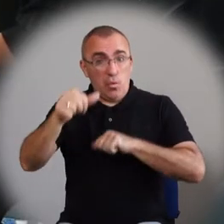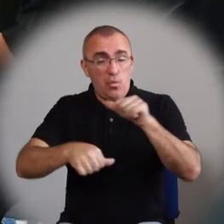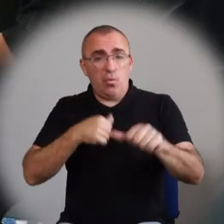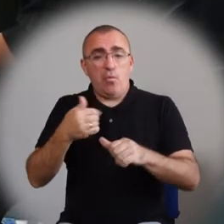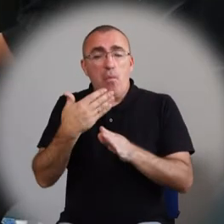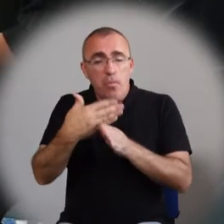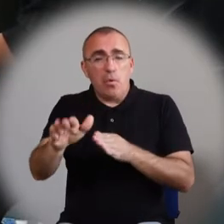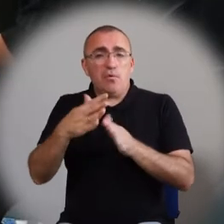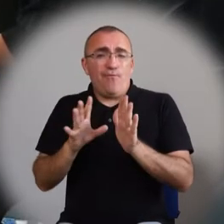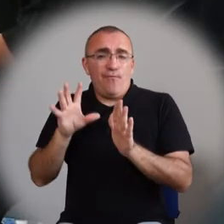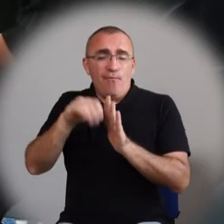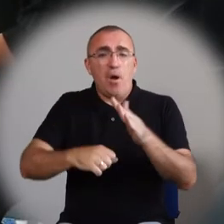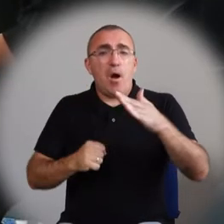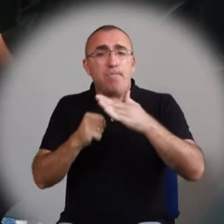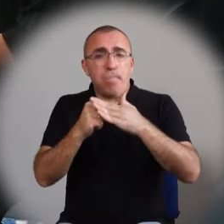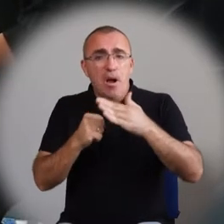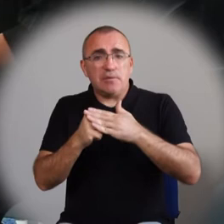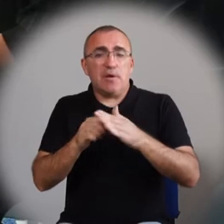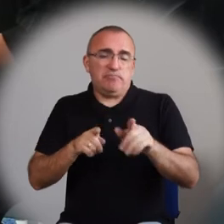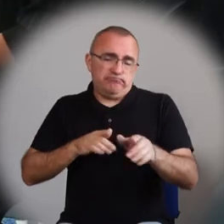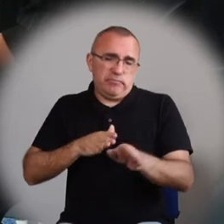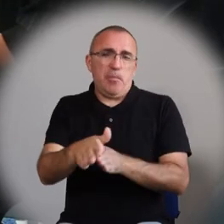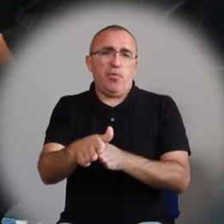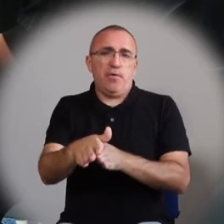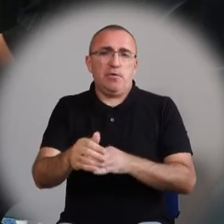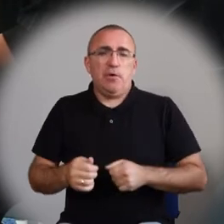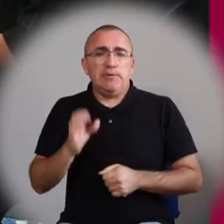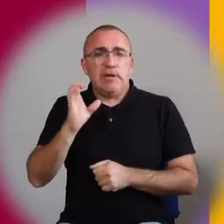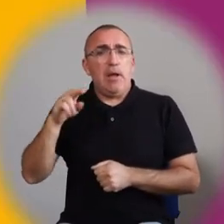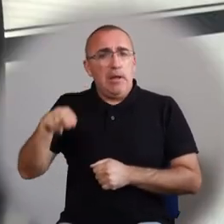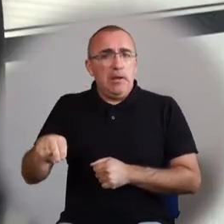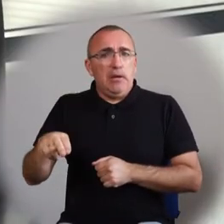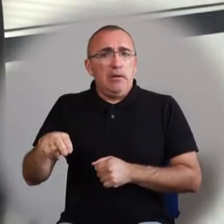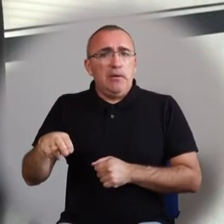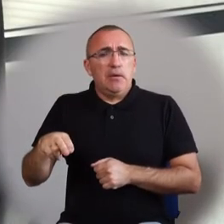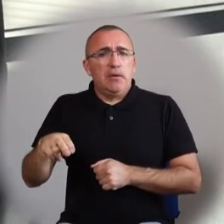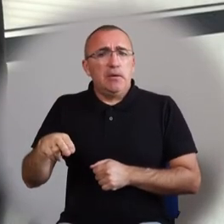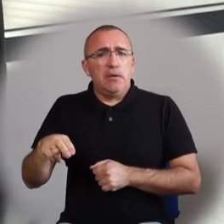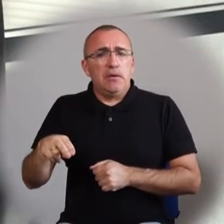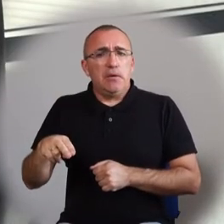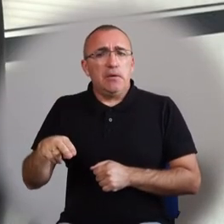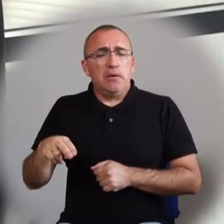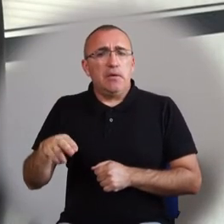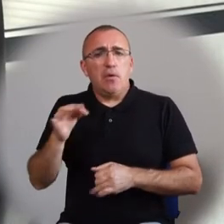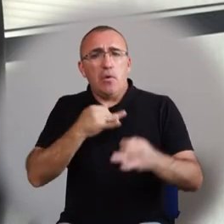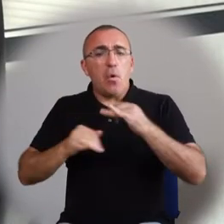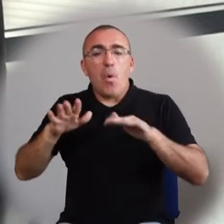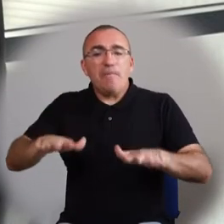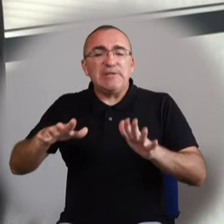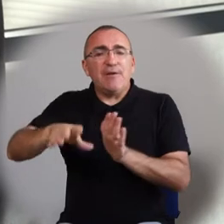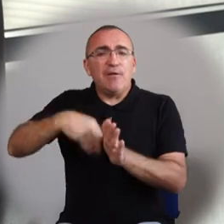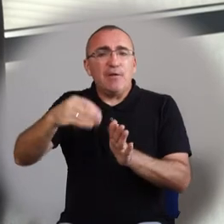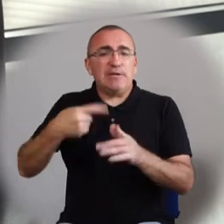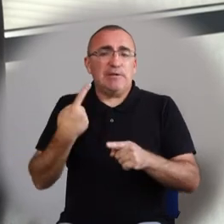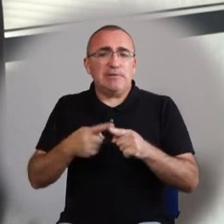з 2016 року поступово вводиться база і запроваджується. Сергію Петровичу, поговоримо